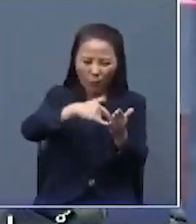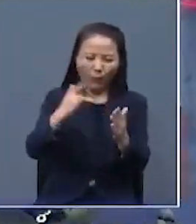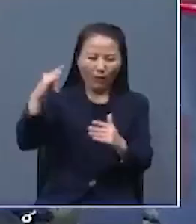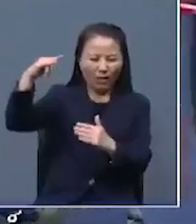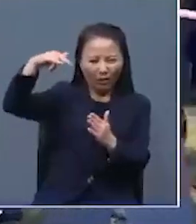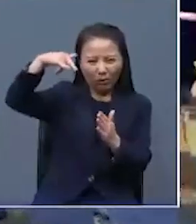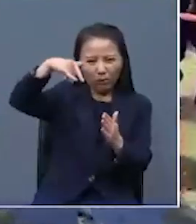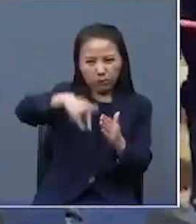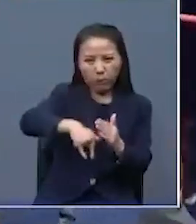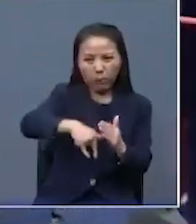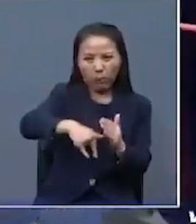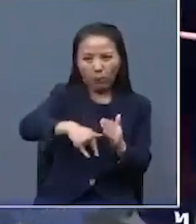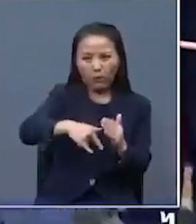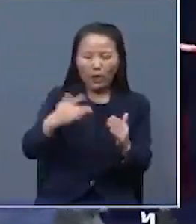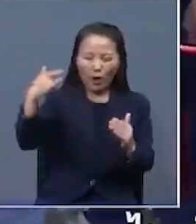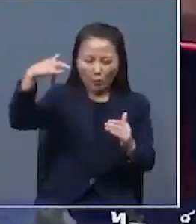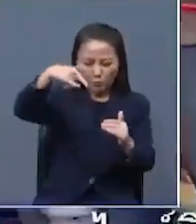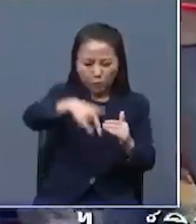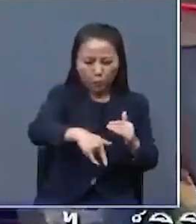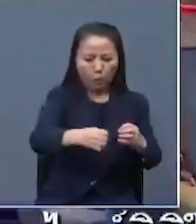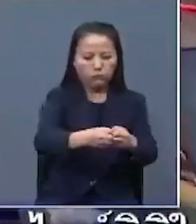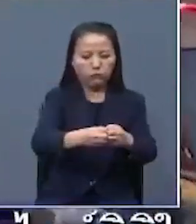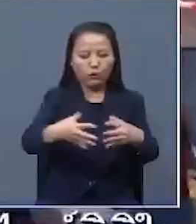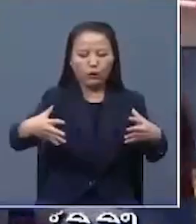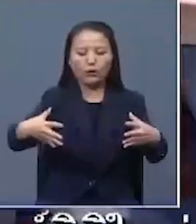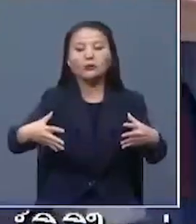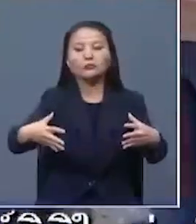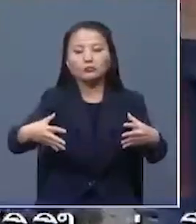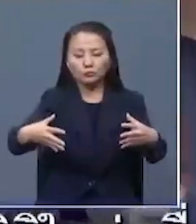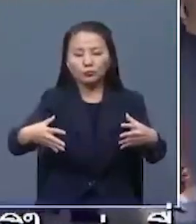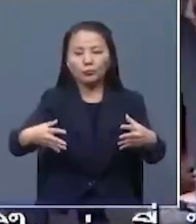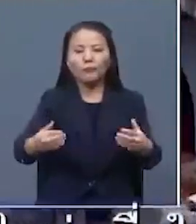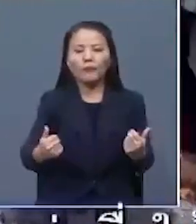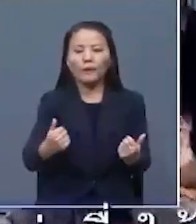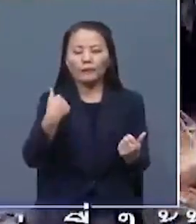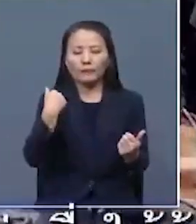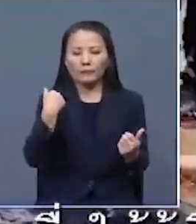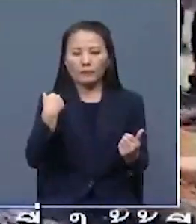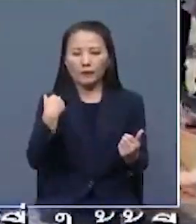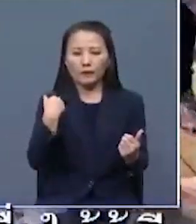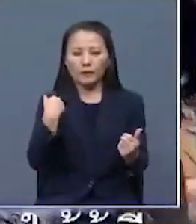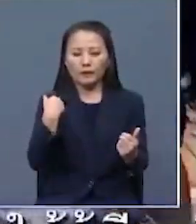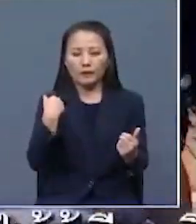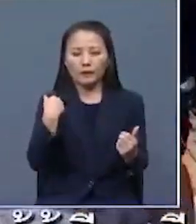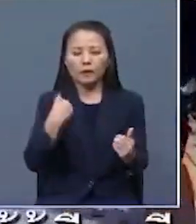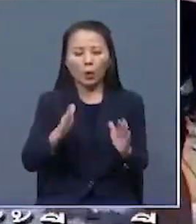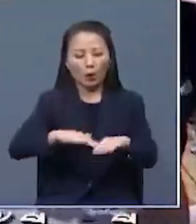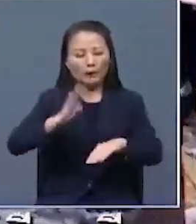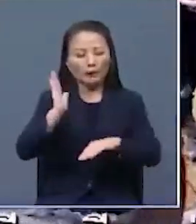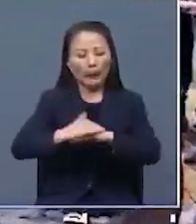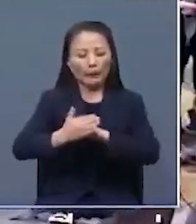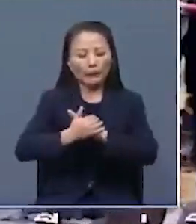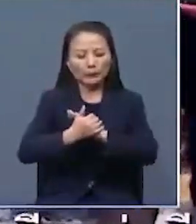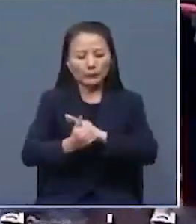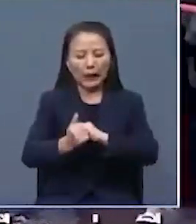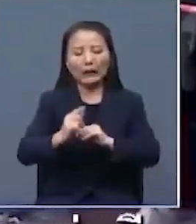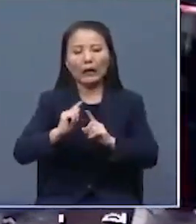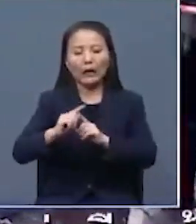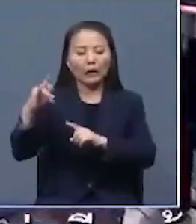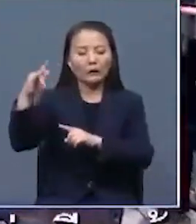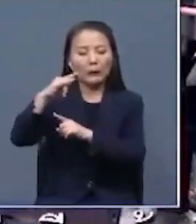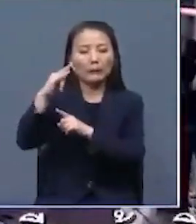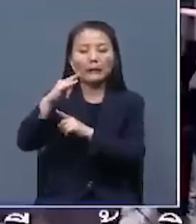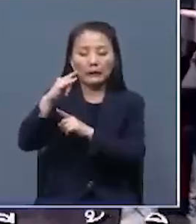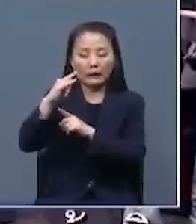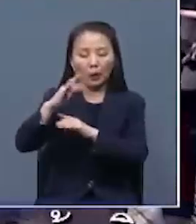แนวพุ่งปักดินก่อนที่จะระเบิดขึ้นทางด้านนายพงษ์เทพสศิริสวัสดิ์ผู้เชี่ยวชาญพิเศษด้านการปฏิบัติการการบิน